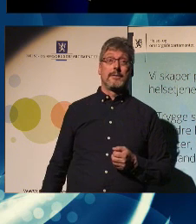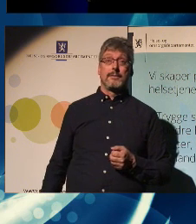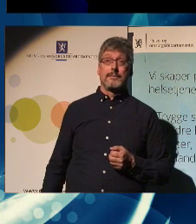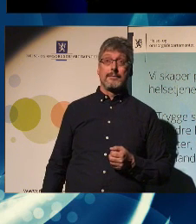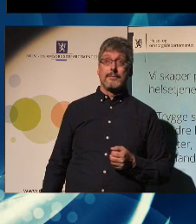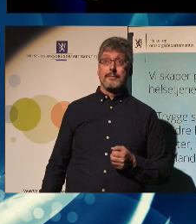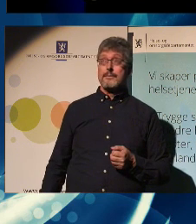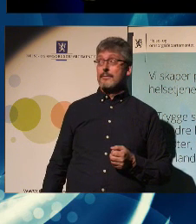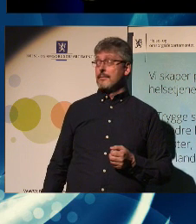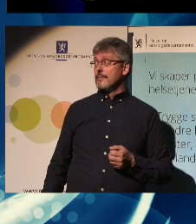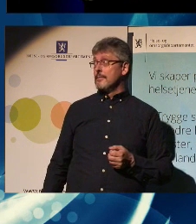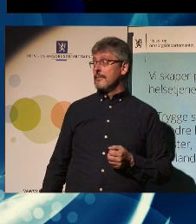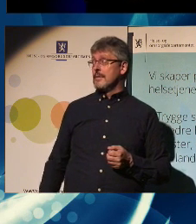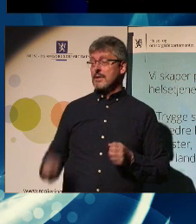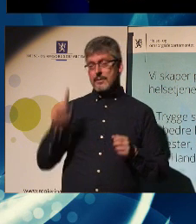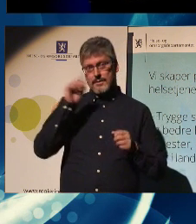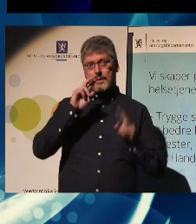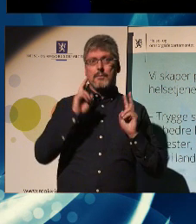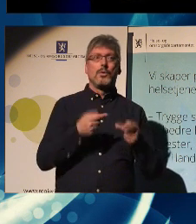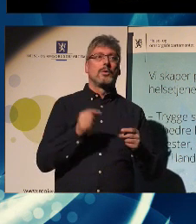som vi kan bruke til noe nyttig.